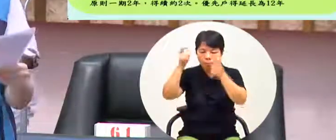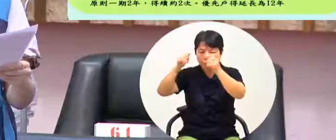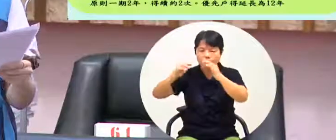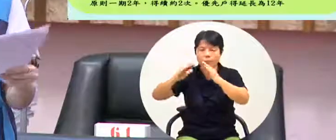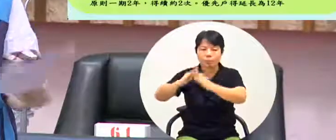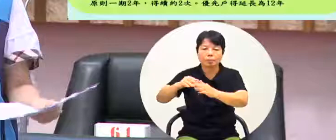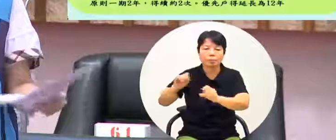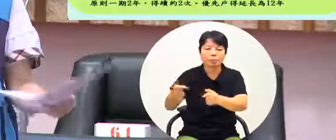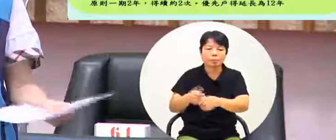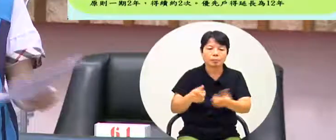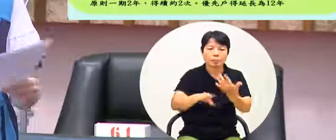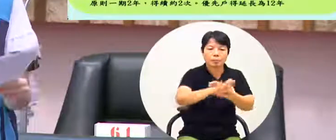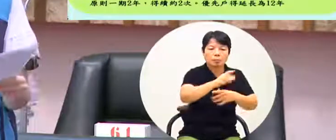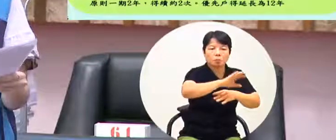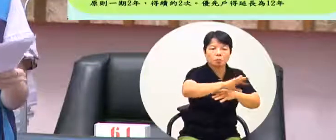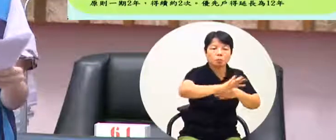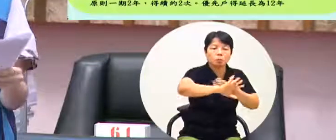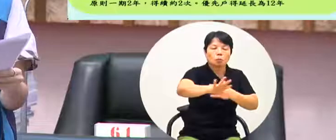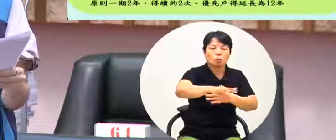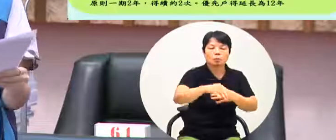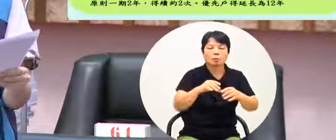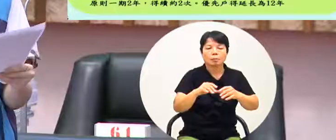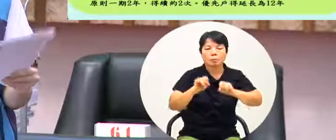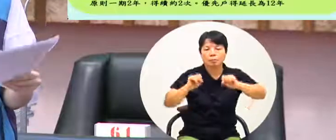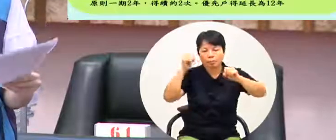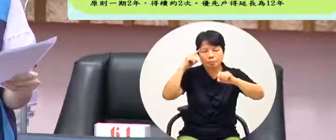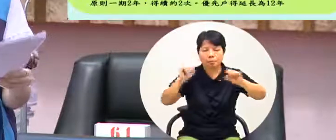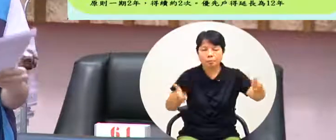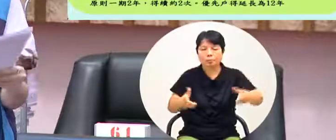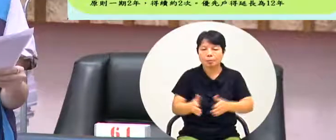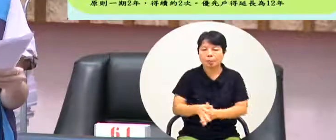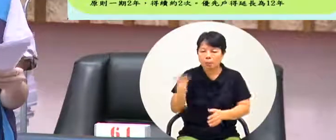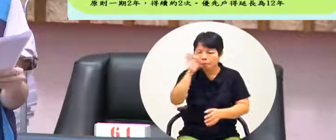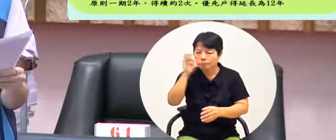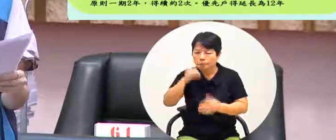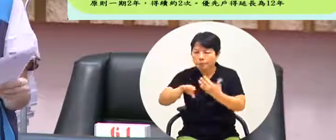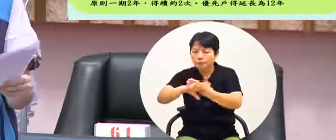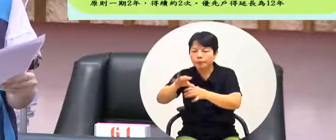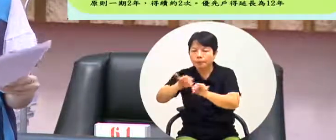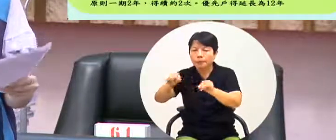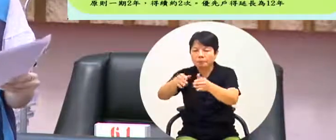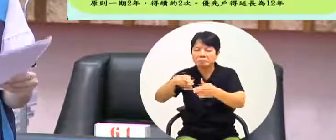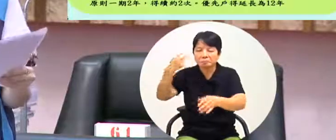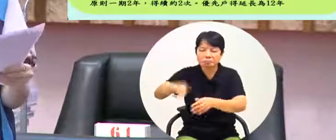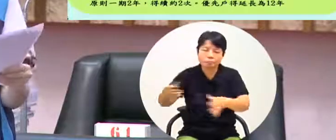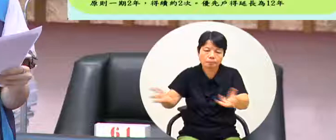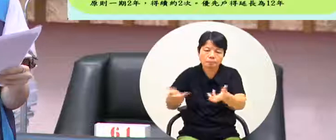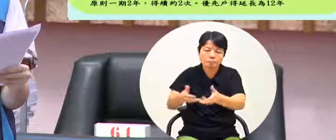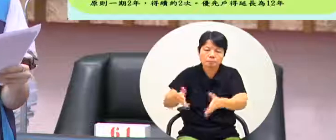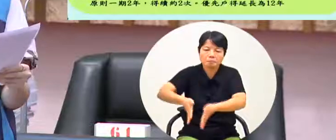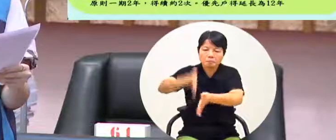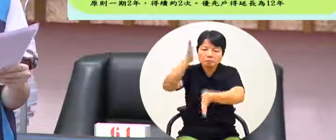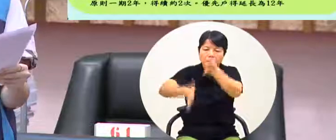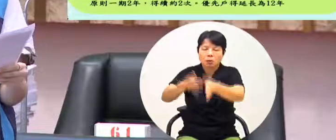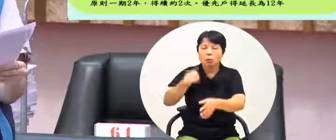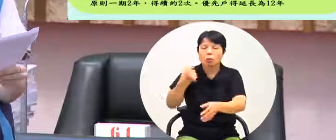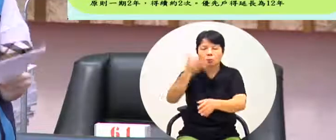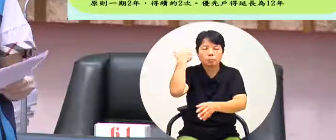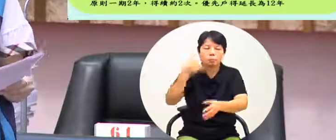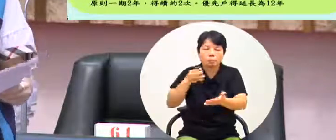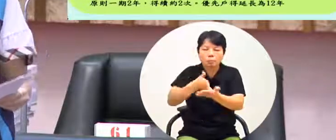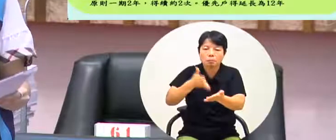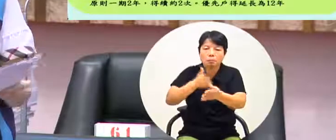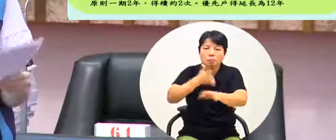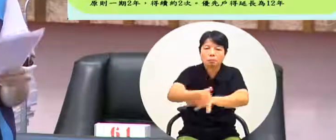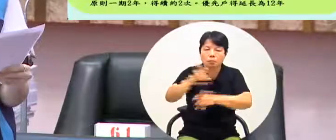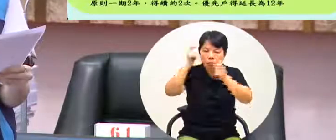买，重新有找地啊，然后建公宅。这个我之前有跟大家沟通过，所以高雄市是选择以修缮的方式来照